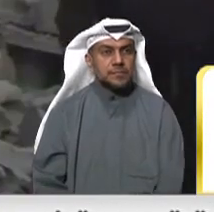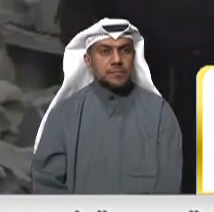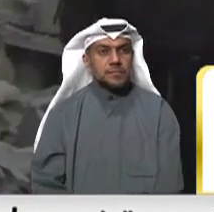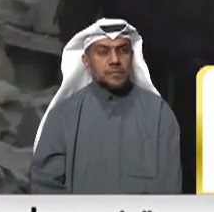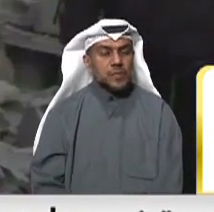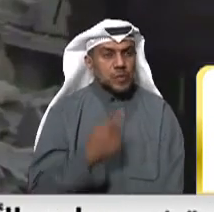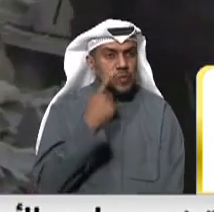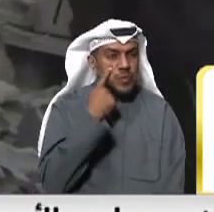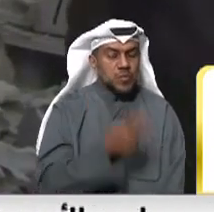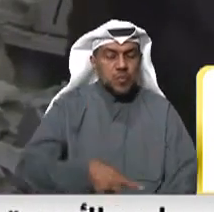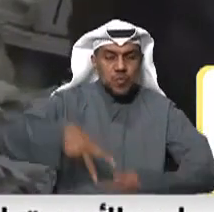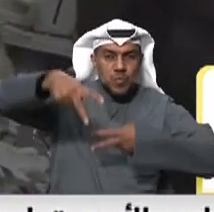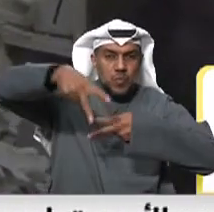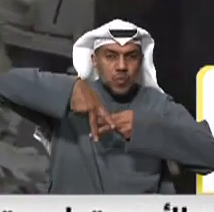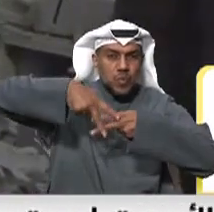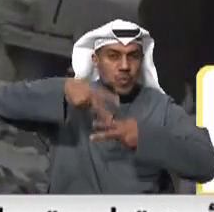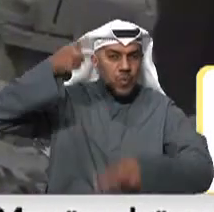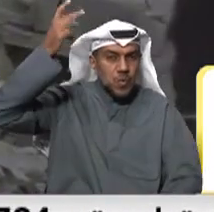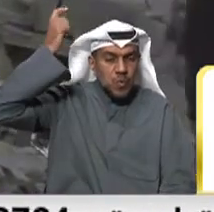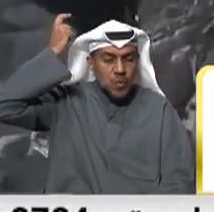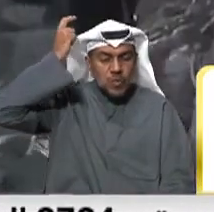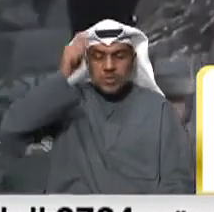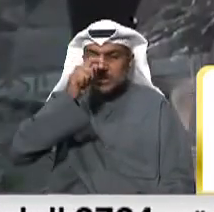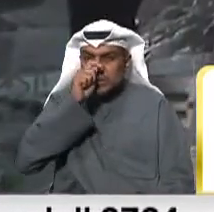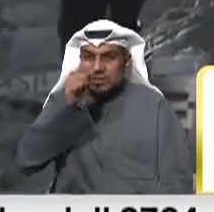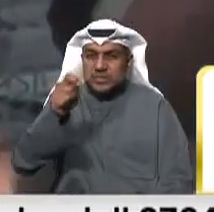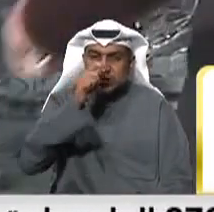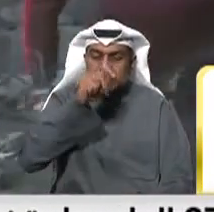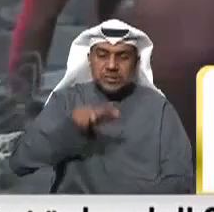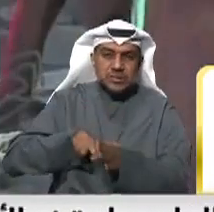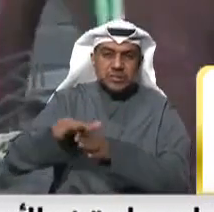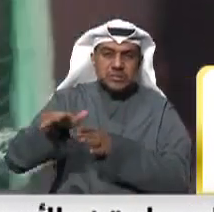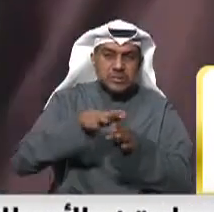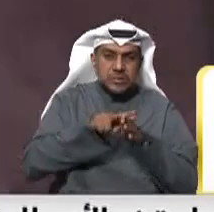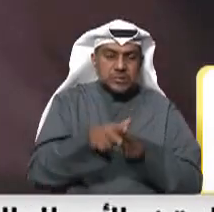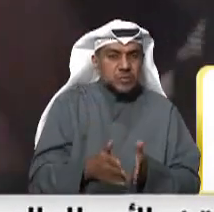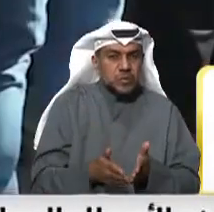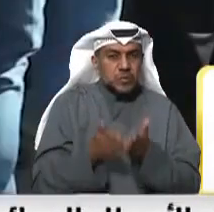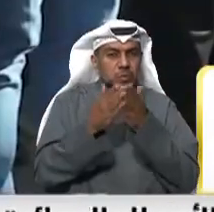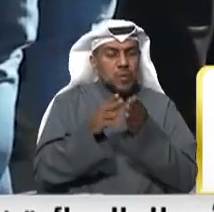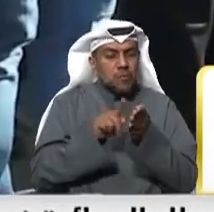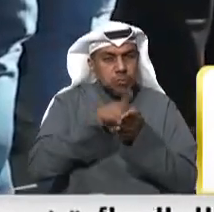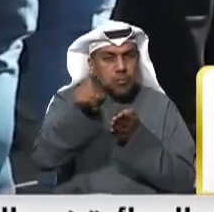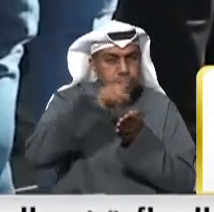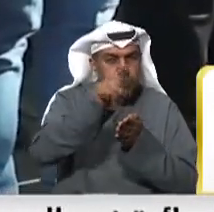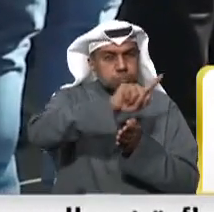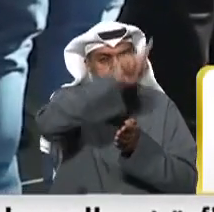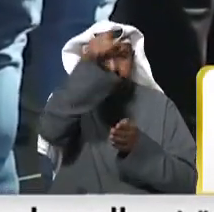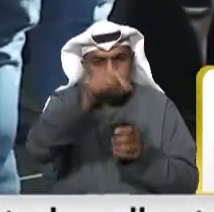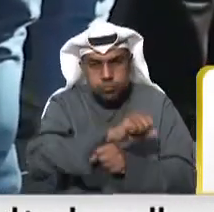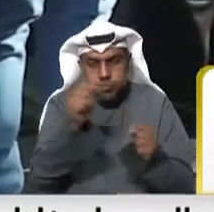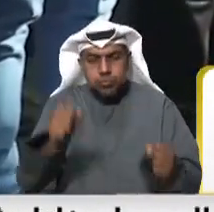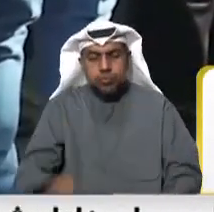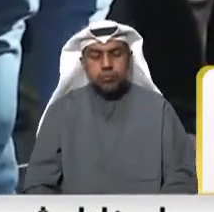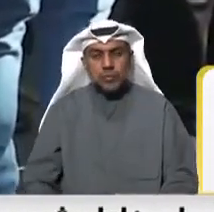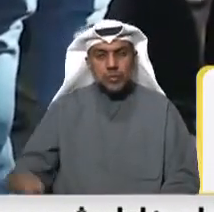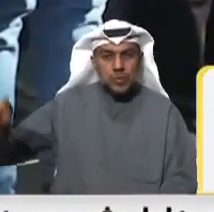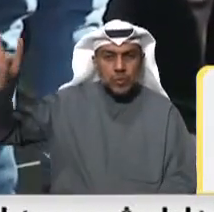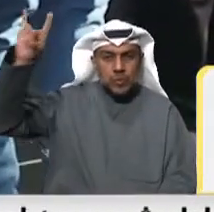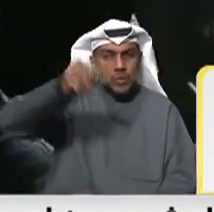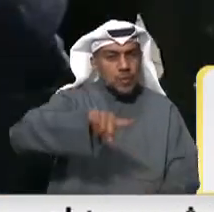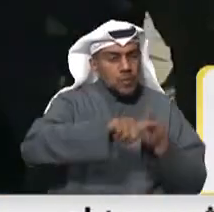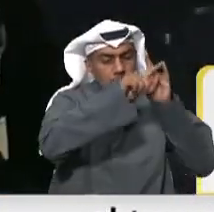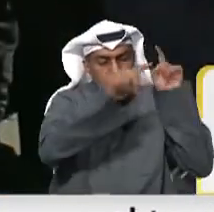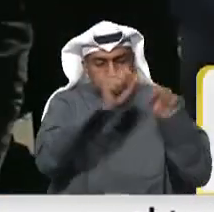يواصل الاحتلال الإسرائيلي حربه على قطاع غزة برا وبحرا وجوا، مخلفا أكثر من 30,000